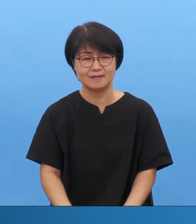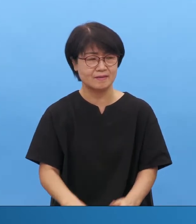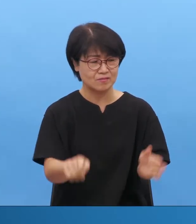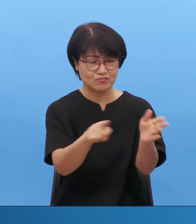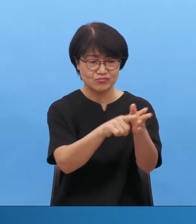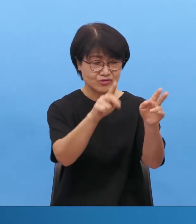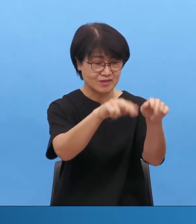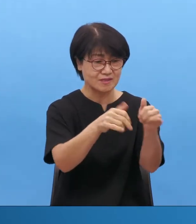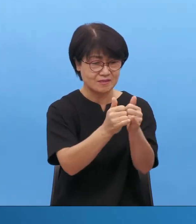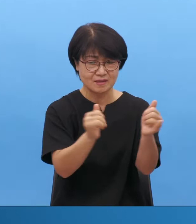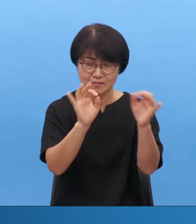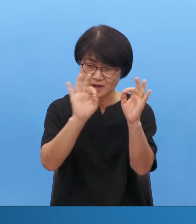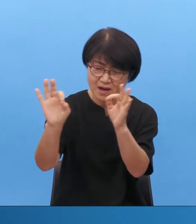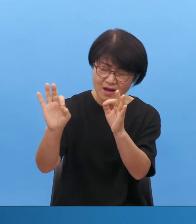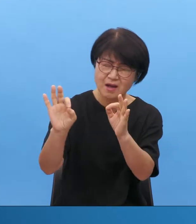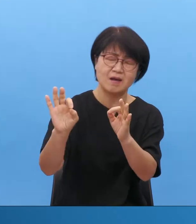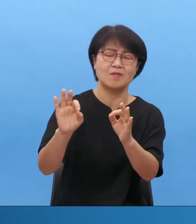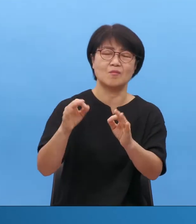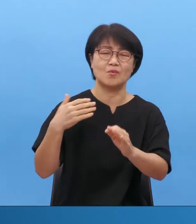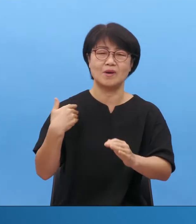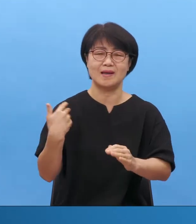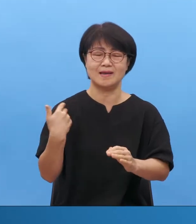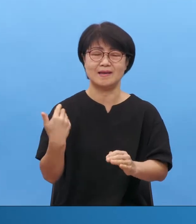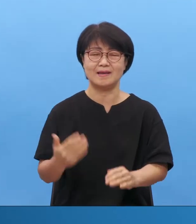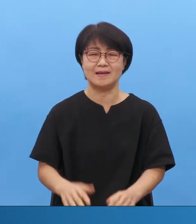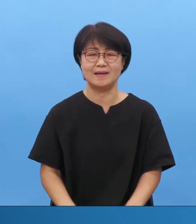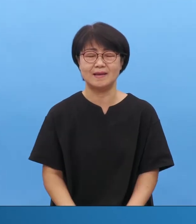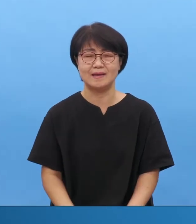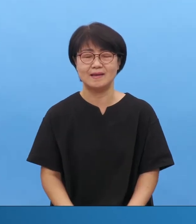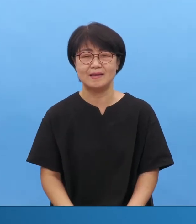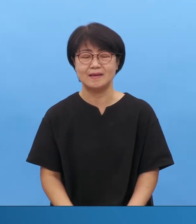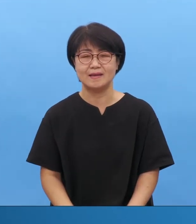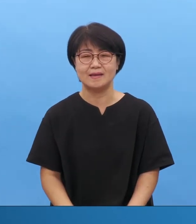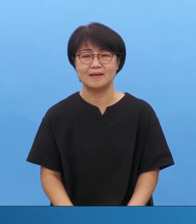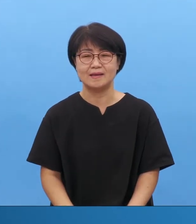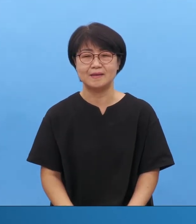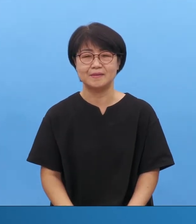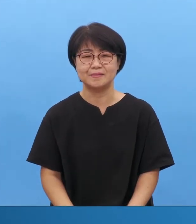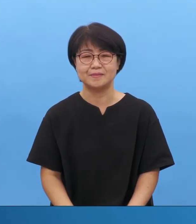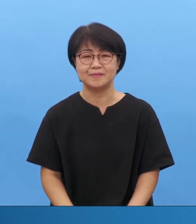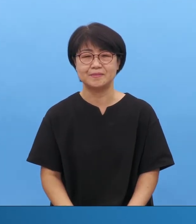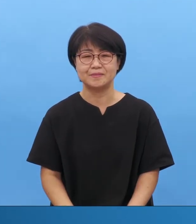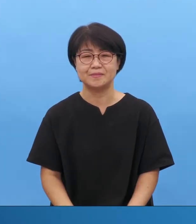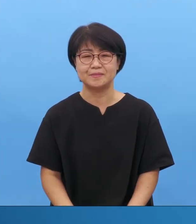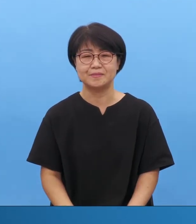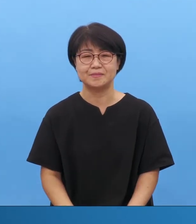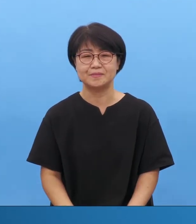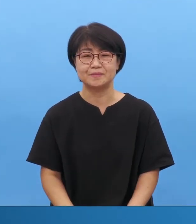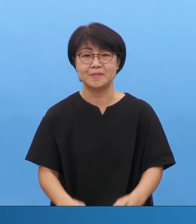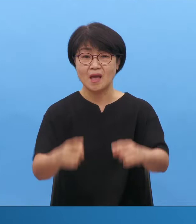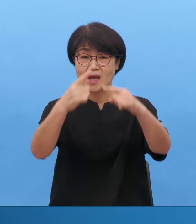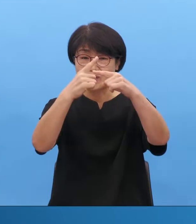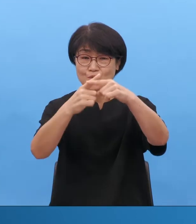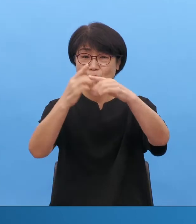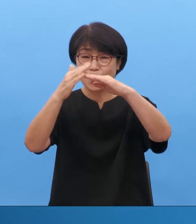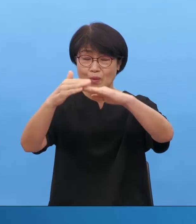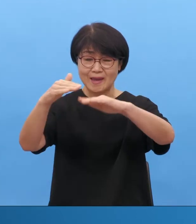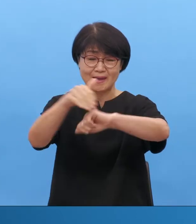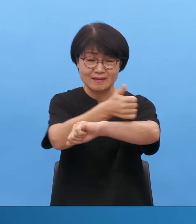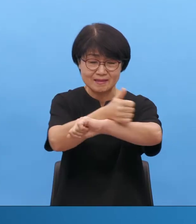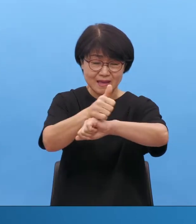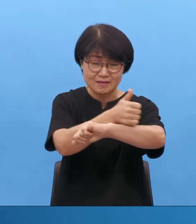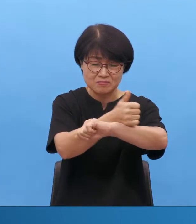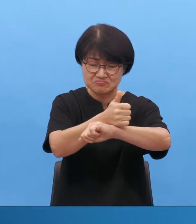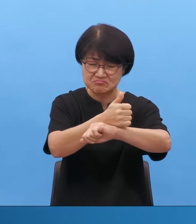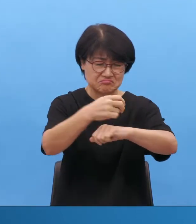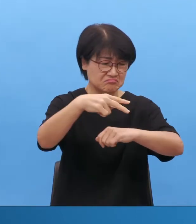something that the unbelievers cannot know. 교회 다녀도 하나님 말씀 별로 안 믿는 사람들은 이 부분에 별 관심이 없죠. Even if they are churchgoers, if they